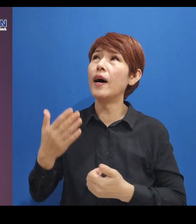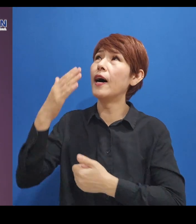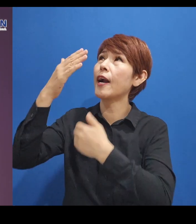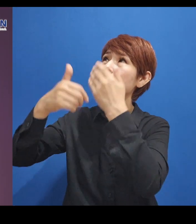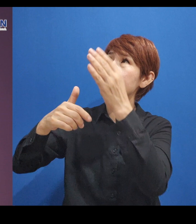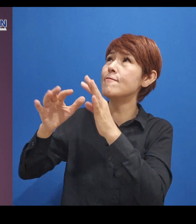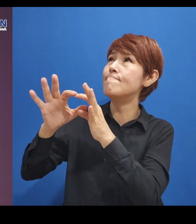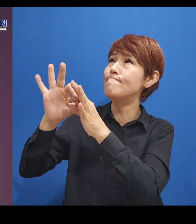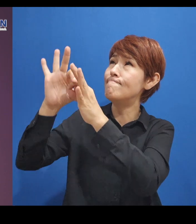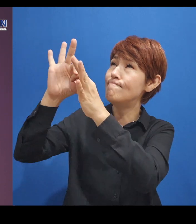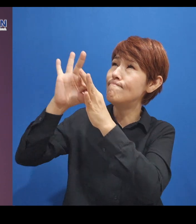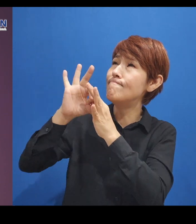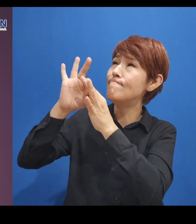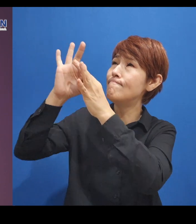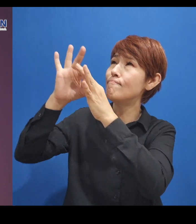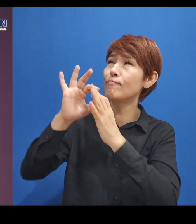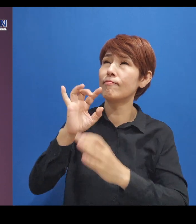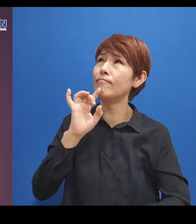하나님께로만 묶으세요.